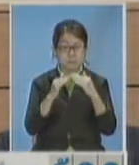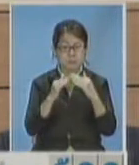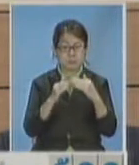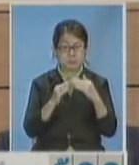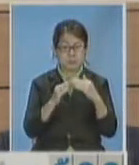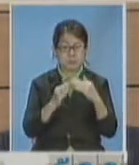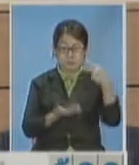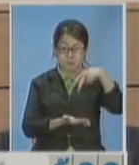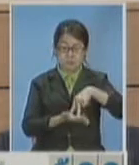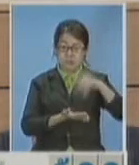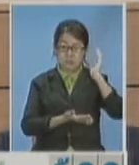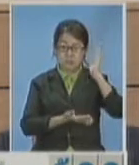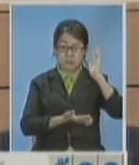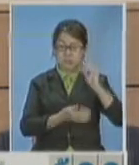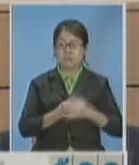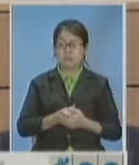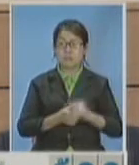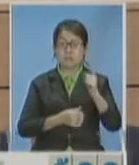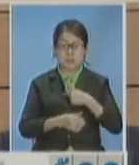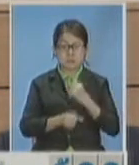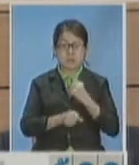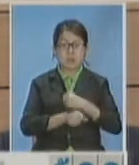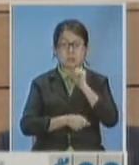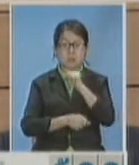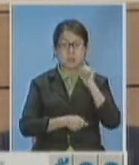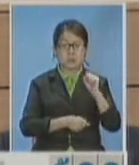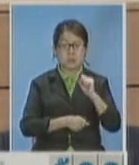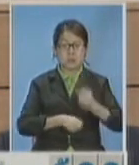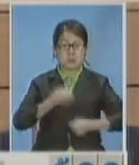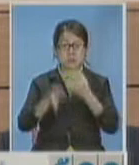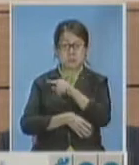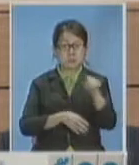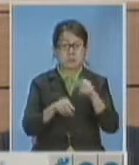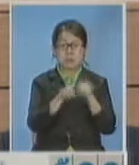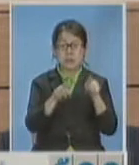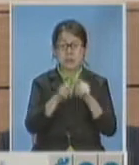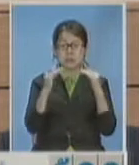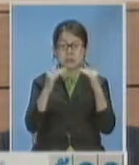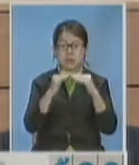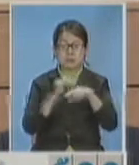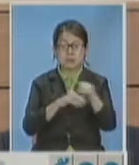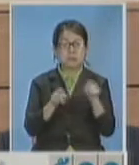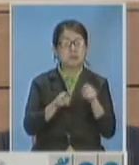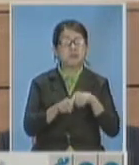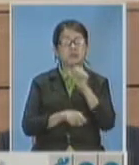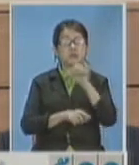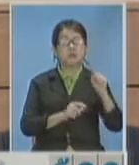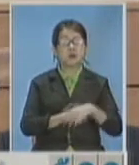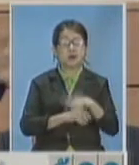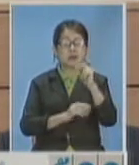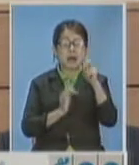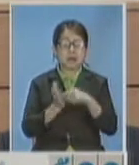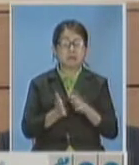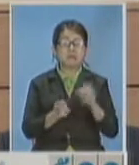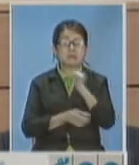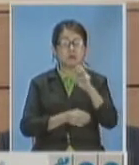งนี้ยืนอยู่ตรงที่ที่สมาชิกสภาผู้แทนราษฎรได้อภิปรายเช่นท่านชลน่านสีแก้วหรือท่านวิทยาบุ